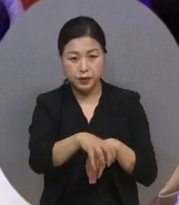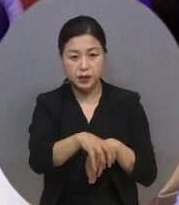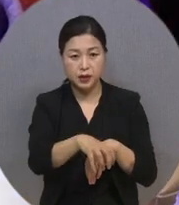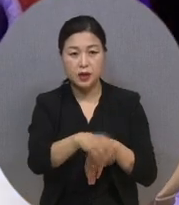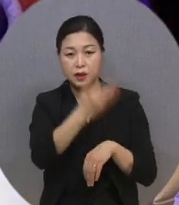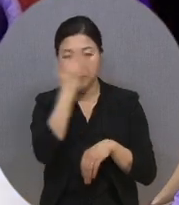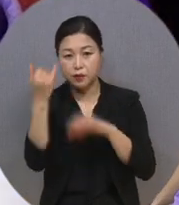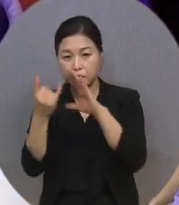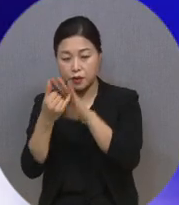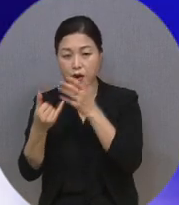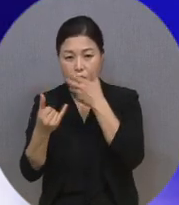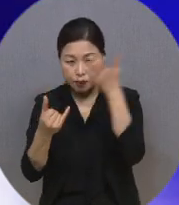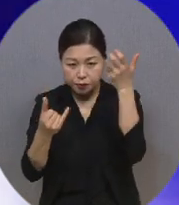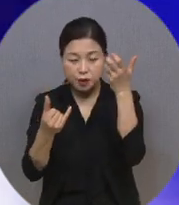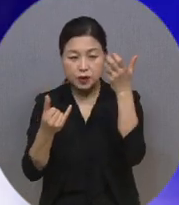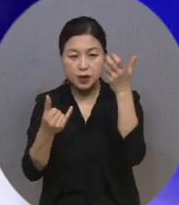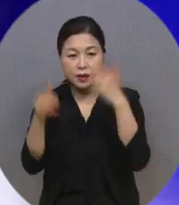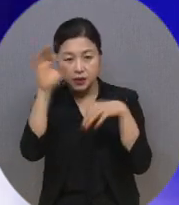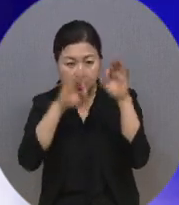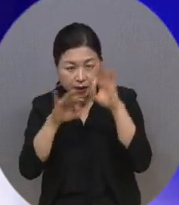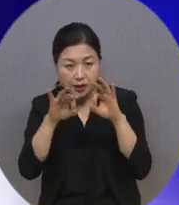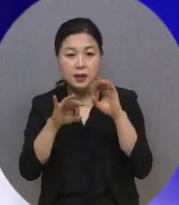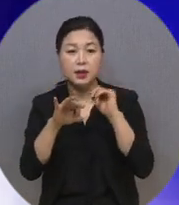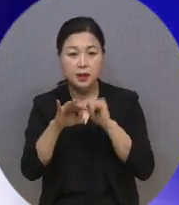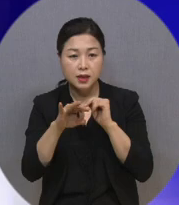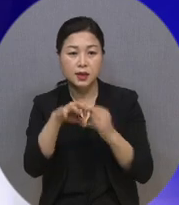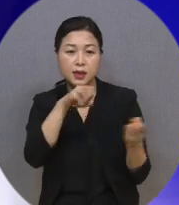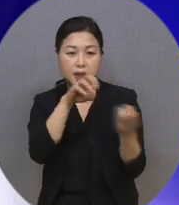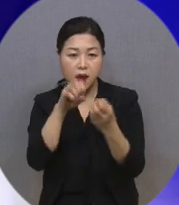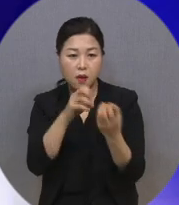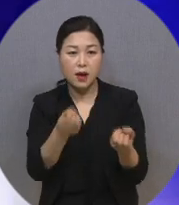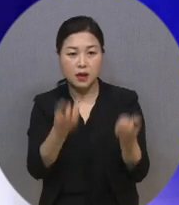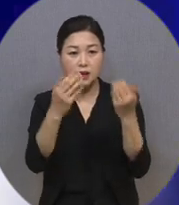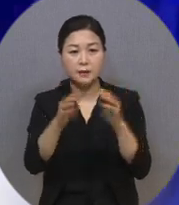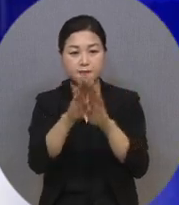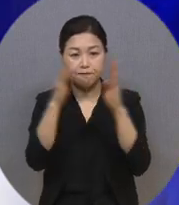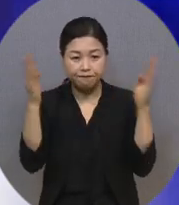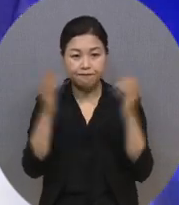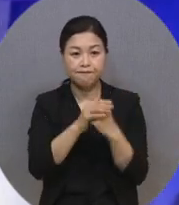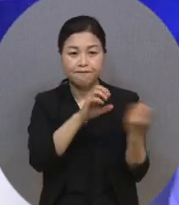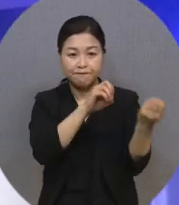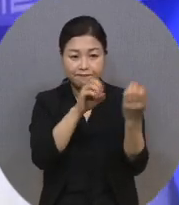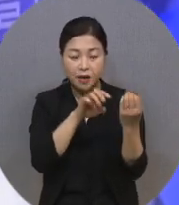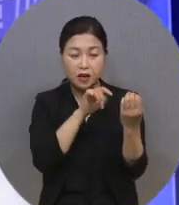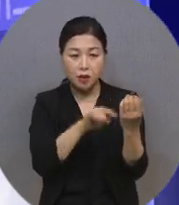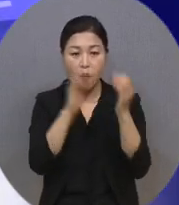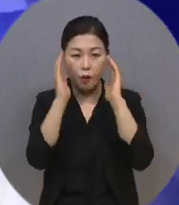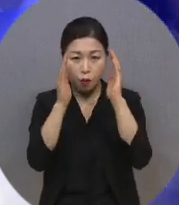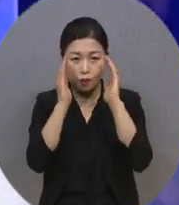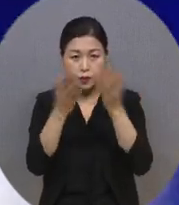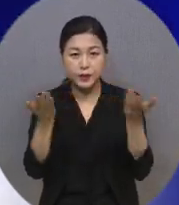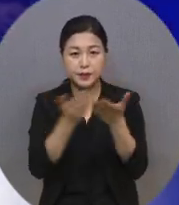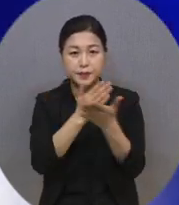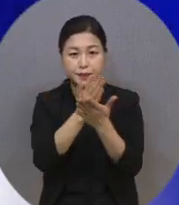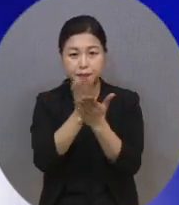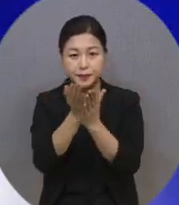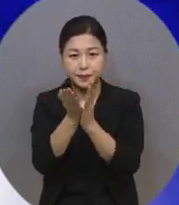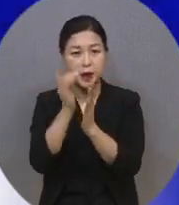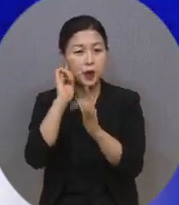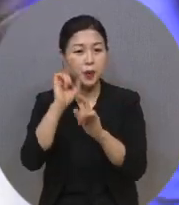청소년과 꿈을 찾는 토크 콘서트가 개최됐습니다. 이번 토크 콘서트는 학업과 진로 고민으로 심신이